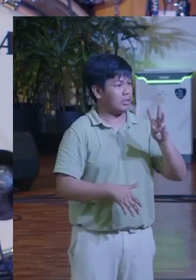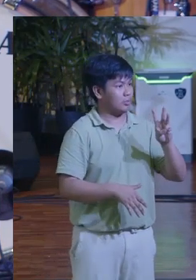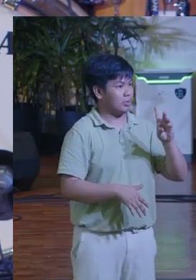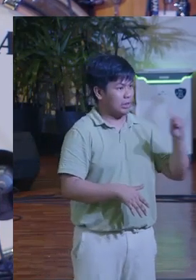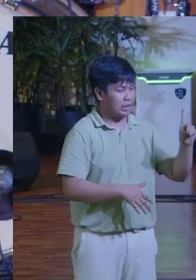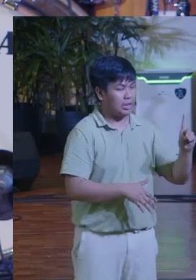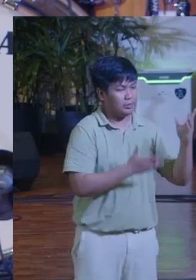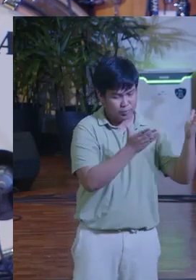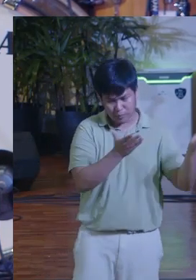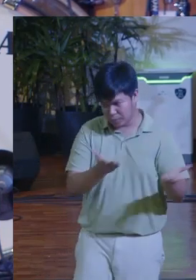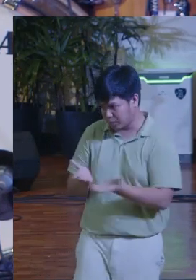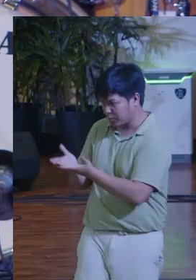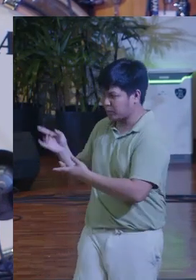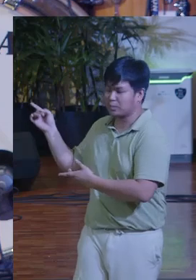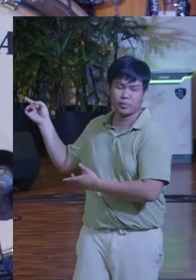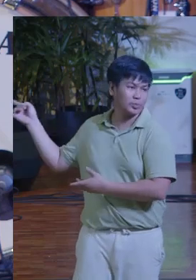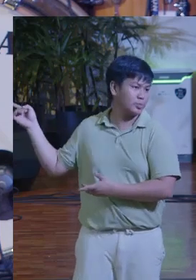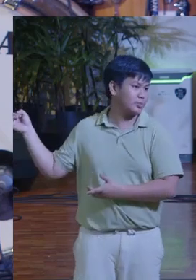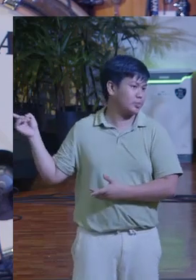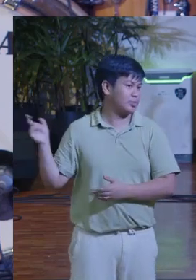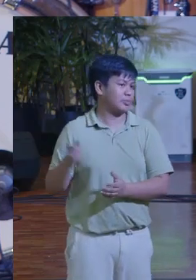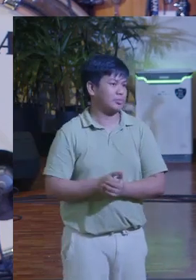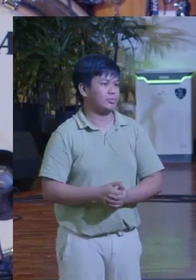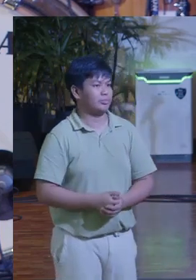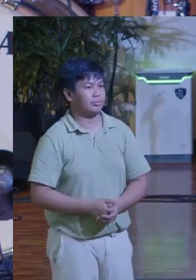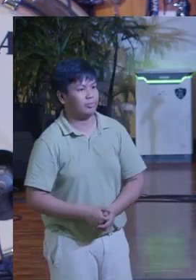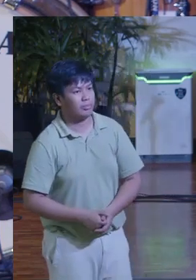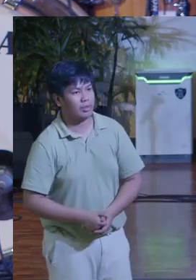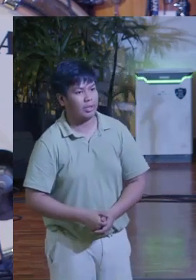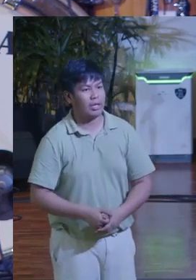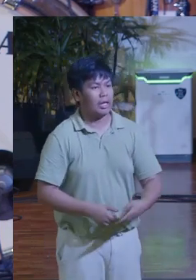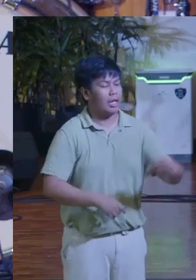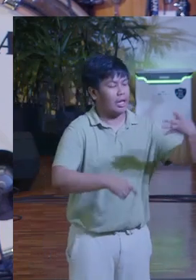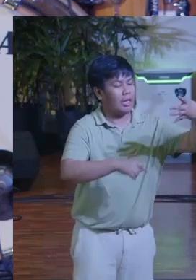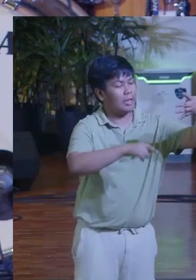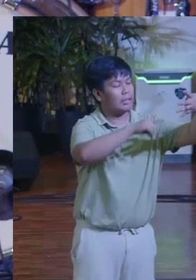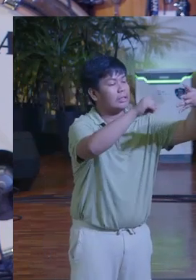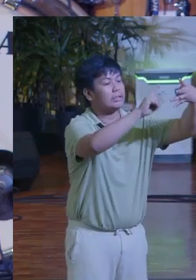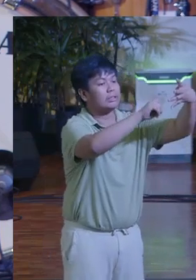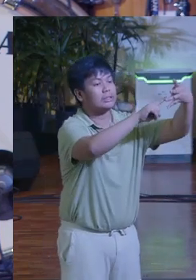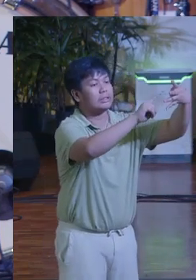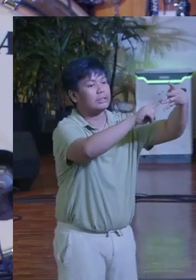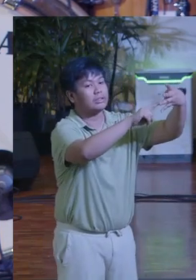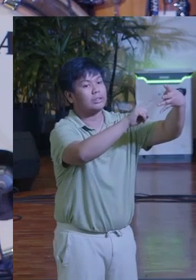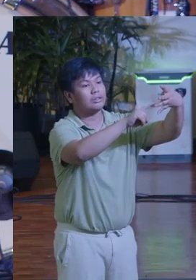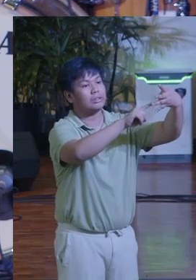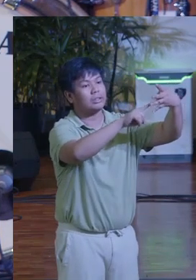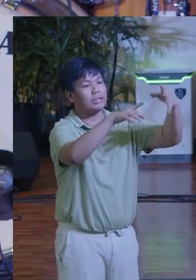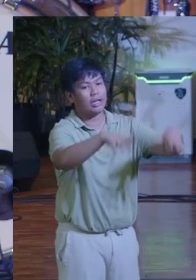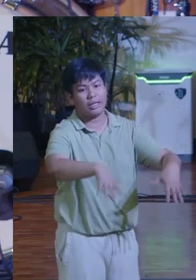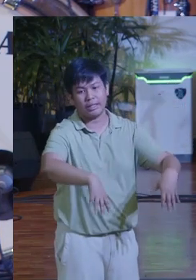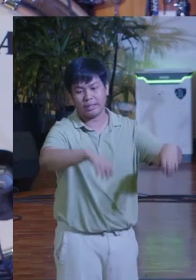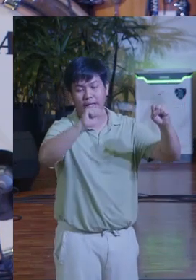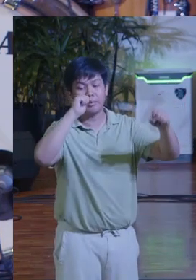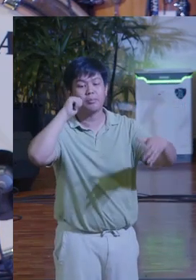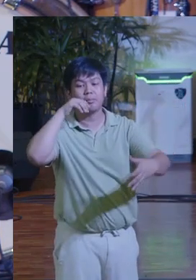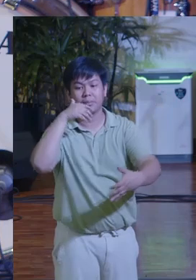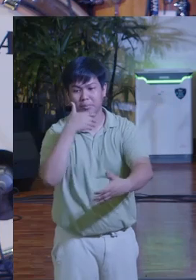tahanan. Meron pa po kaming isang adopted daughter na namatay. Siya po ay